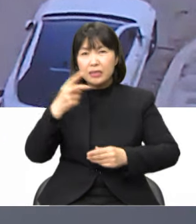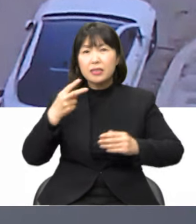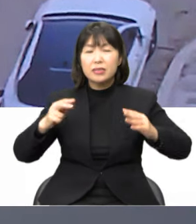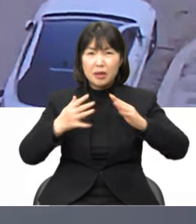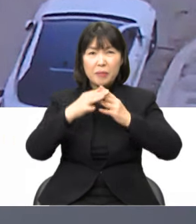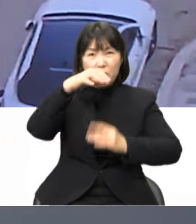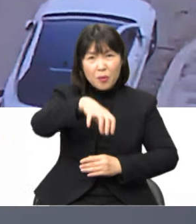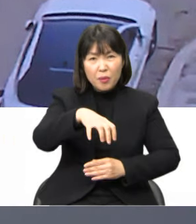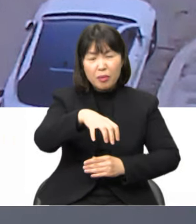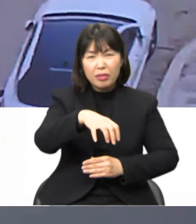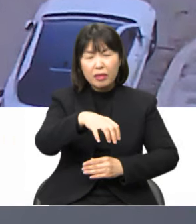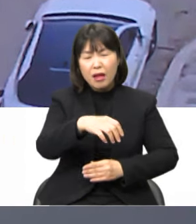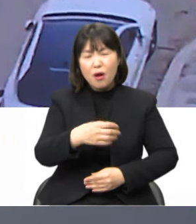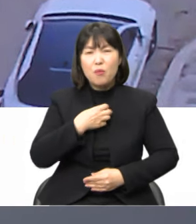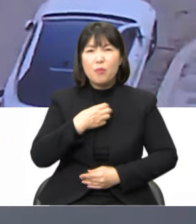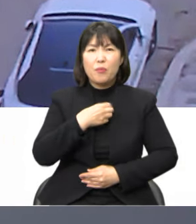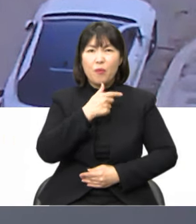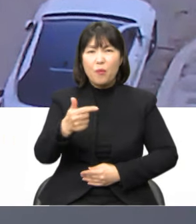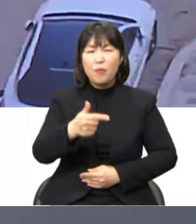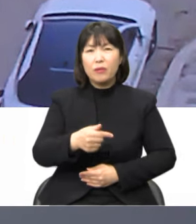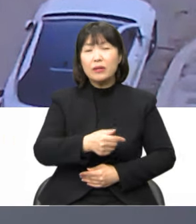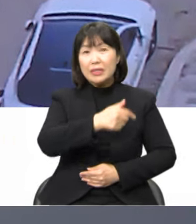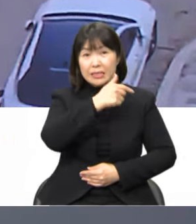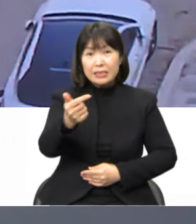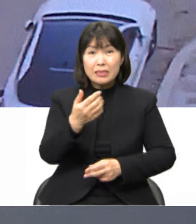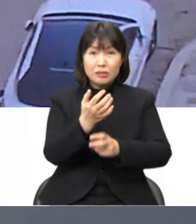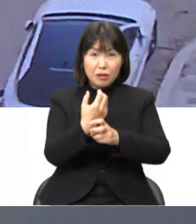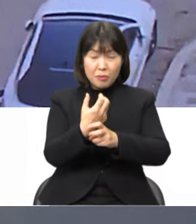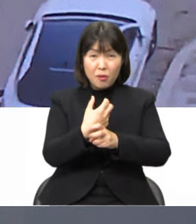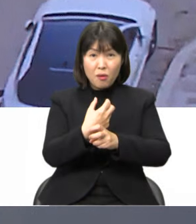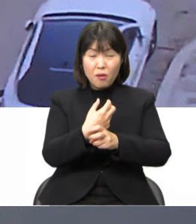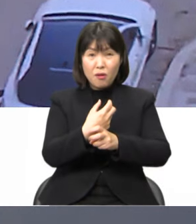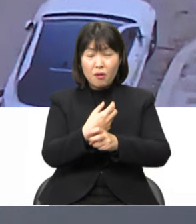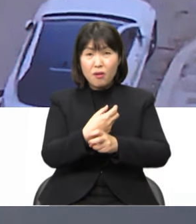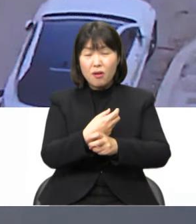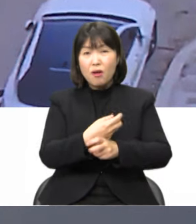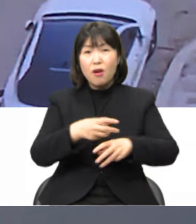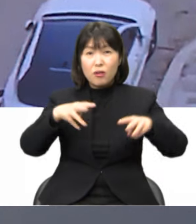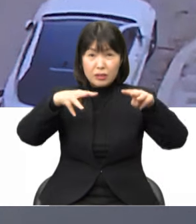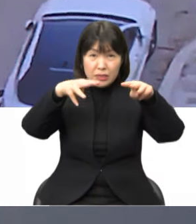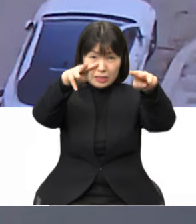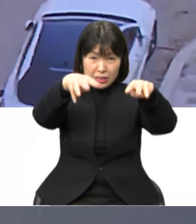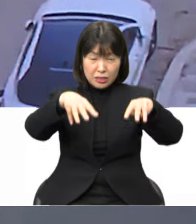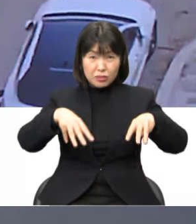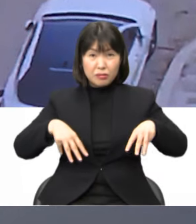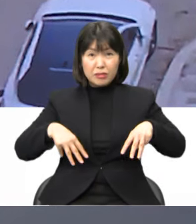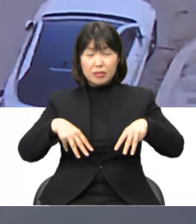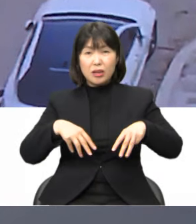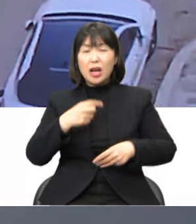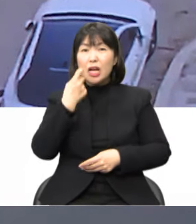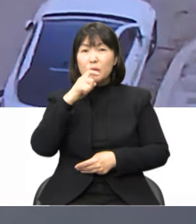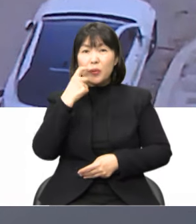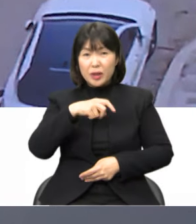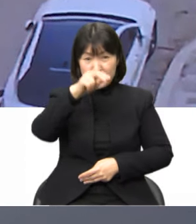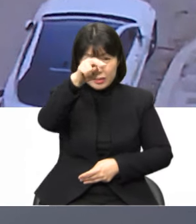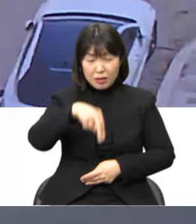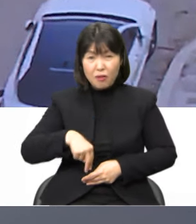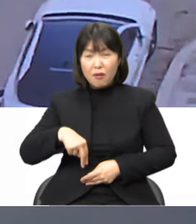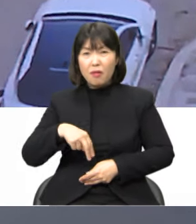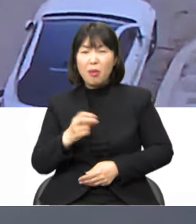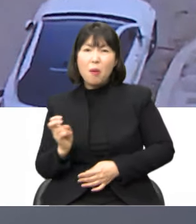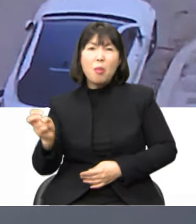이어지고 있습니다 대형 화물차가 왕복 6차선 도로의 중앙선을 넘어 폐기물을 실어나르고 있습니다 어찌 된